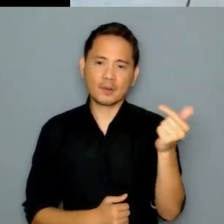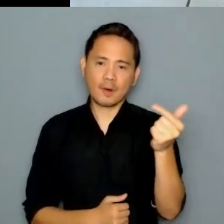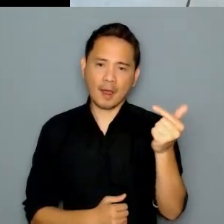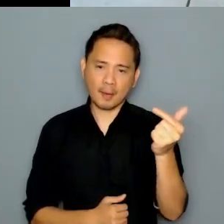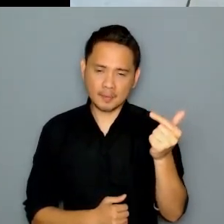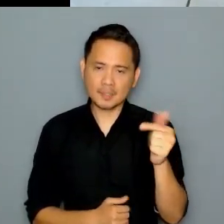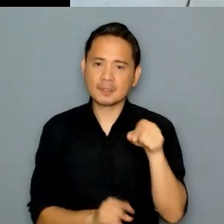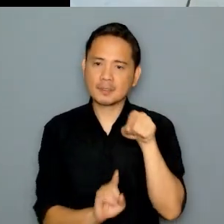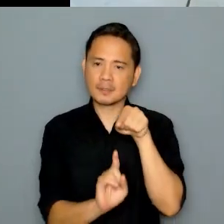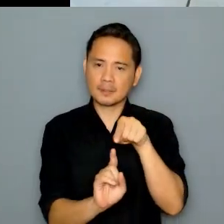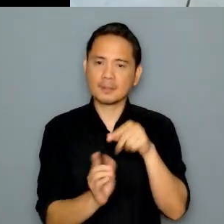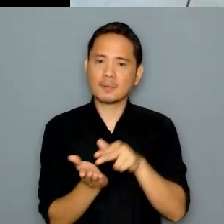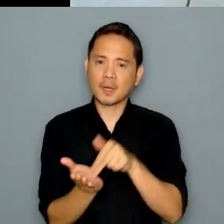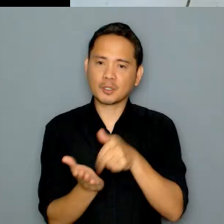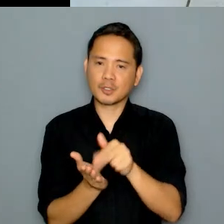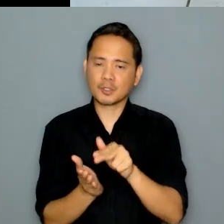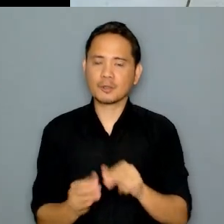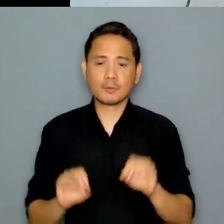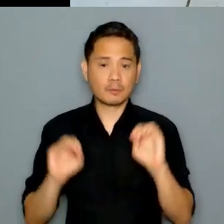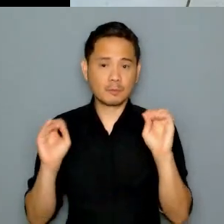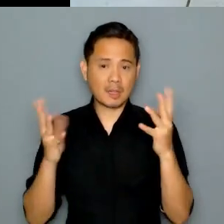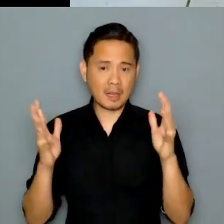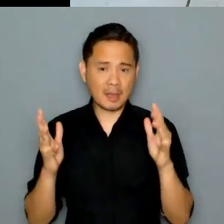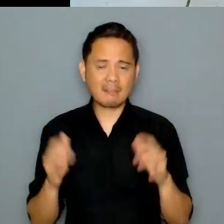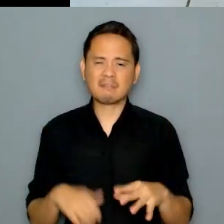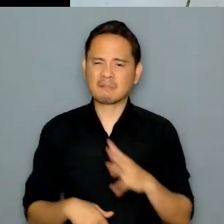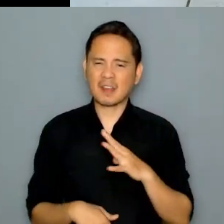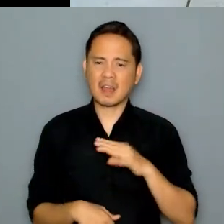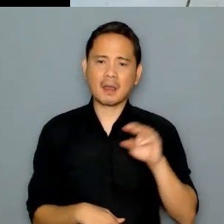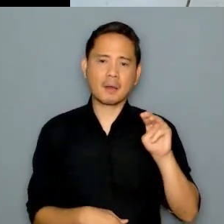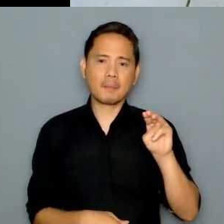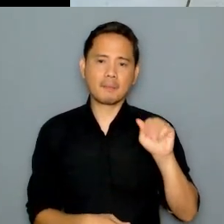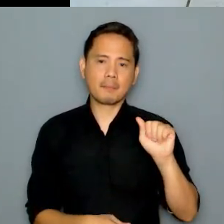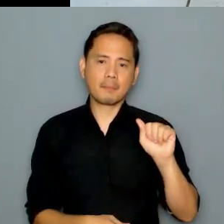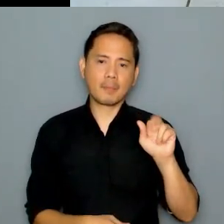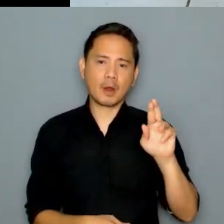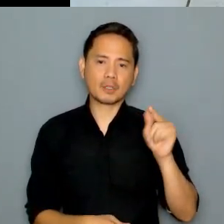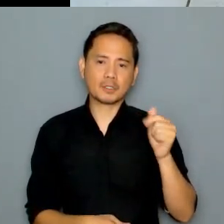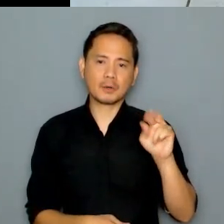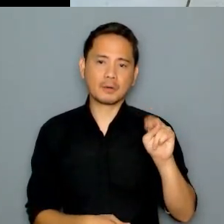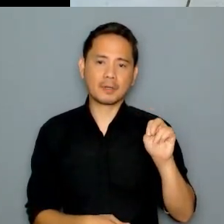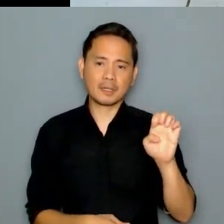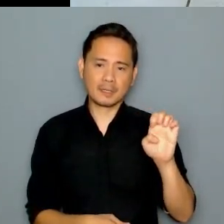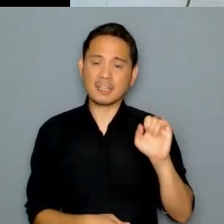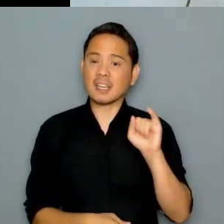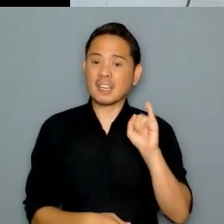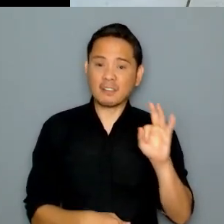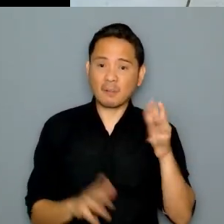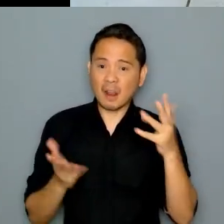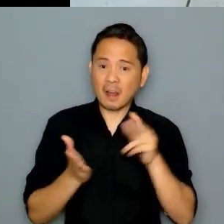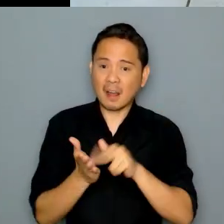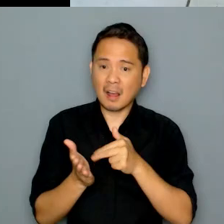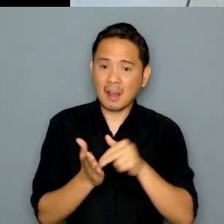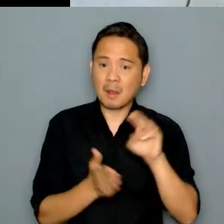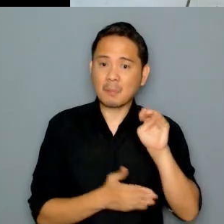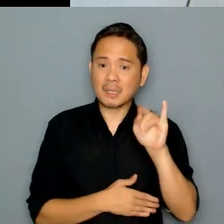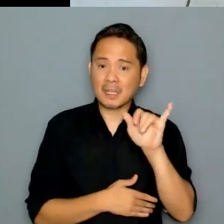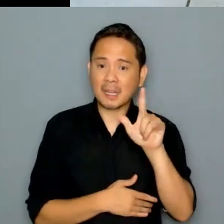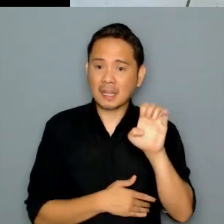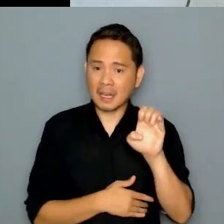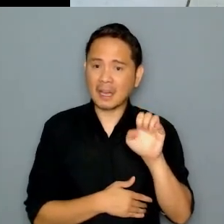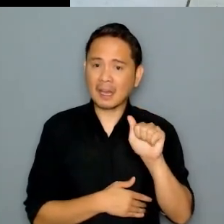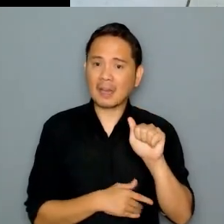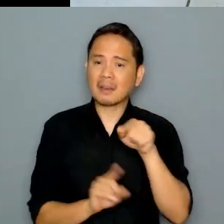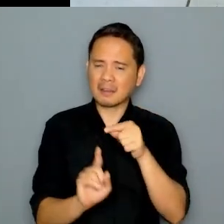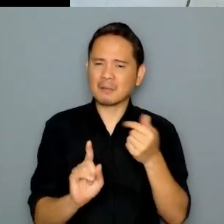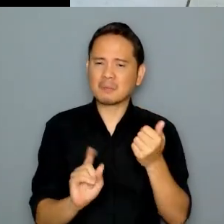na butter. Kung walang butter, mantikilya. Kung walang mantikilya, bukas na magluto, bumili muna. Kasi ito nga po ay